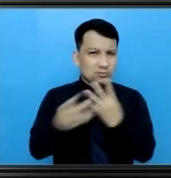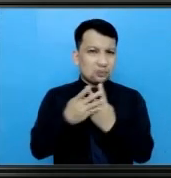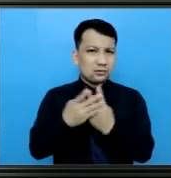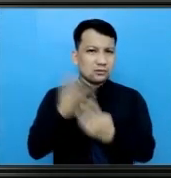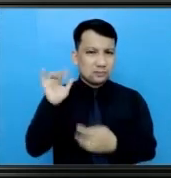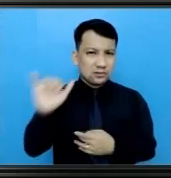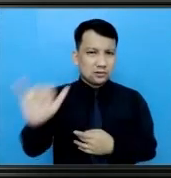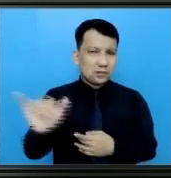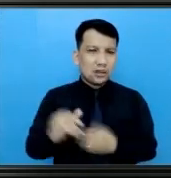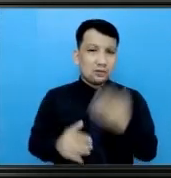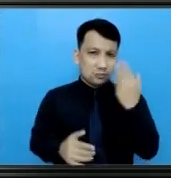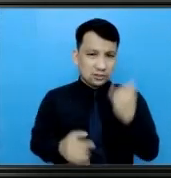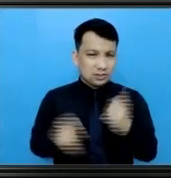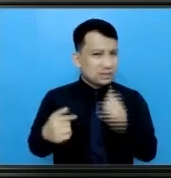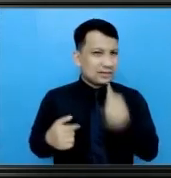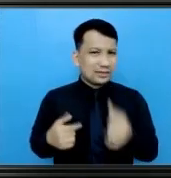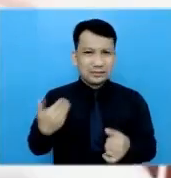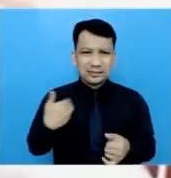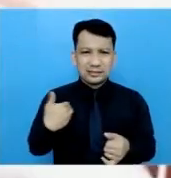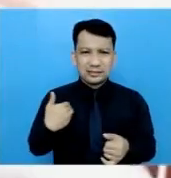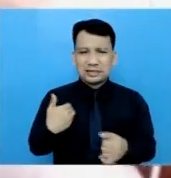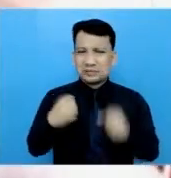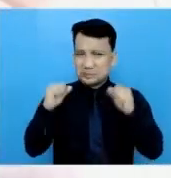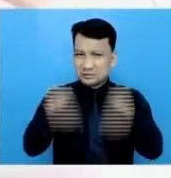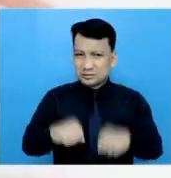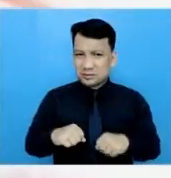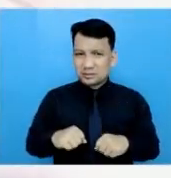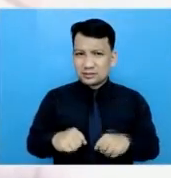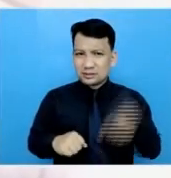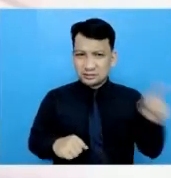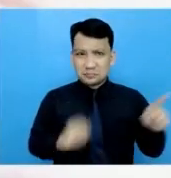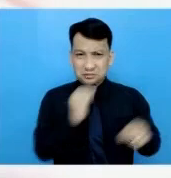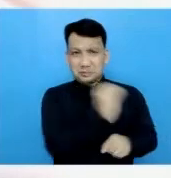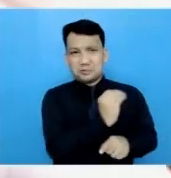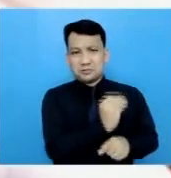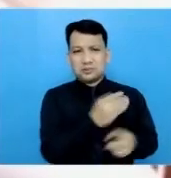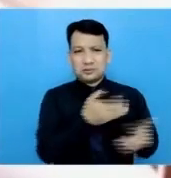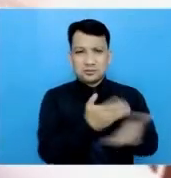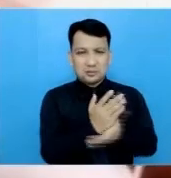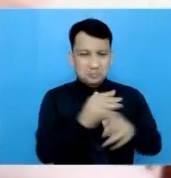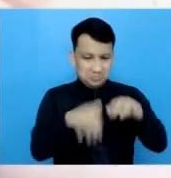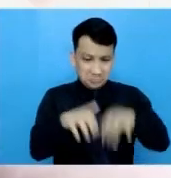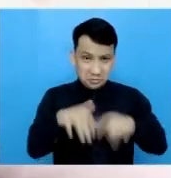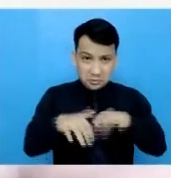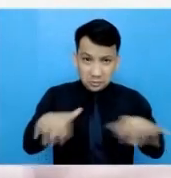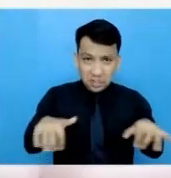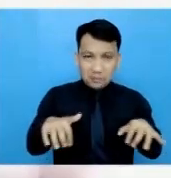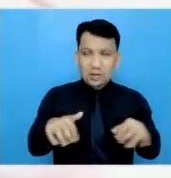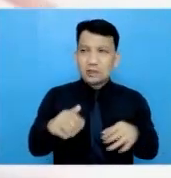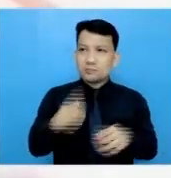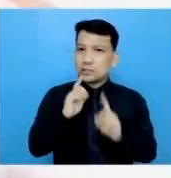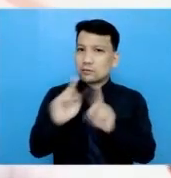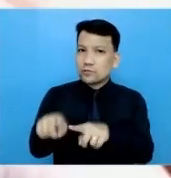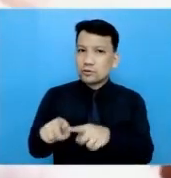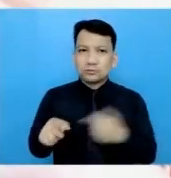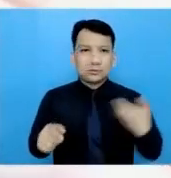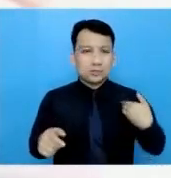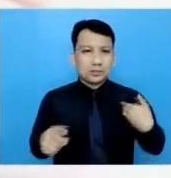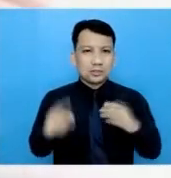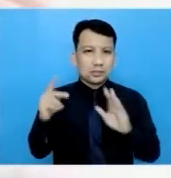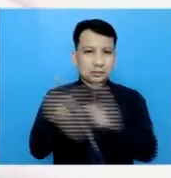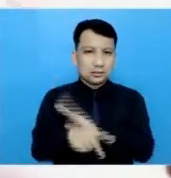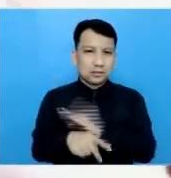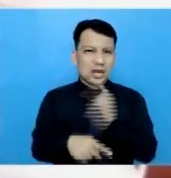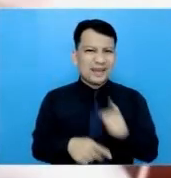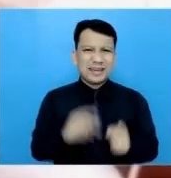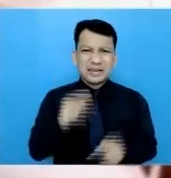sir. At saka hindi po pwede, sir, na nilagay ng mga pulis doon tonight na hindi murder. Murder po